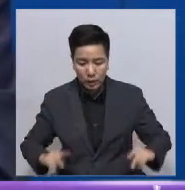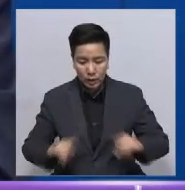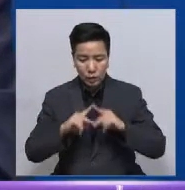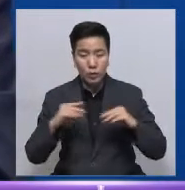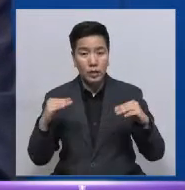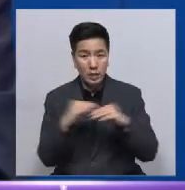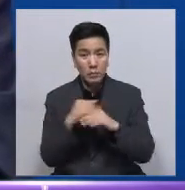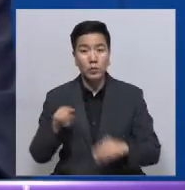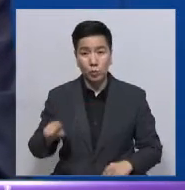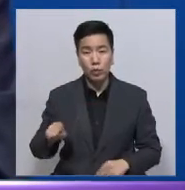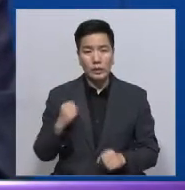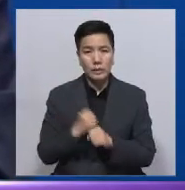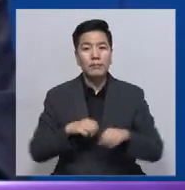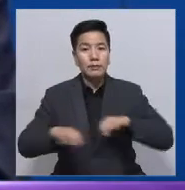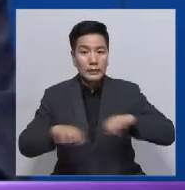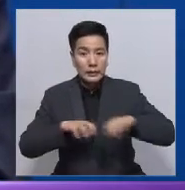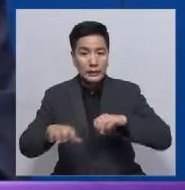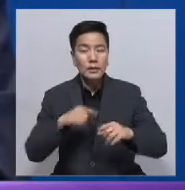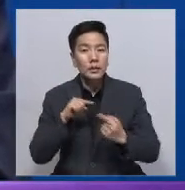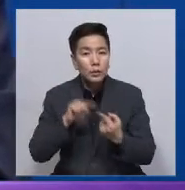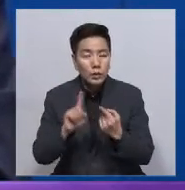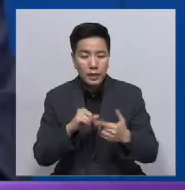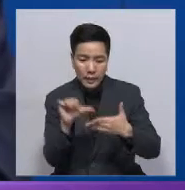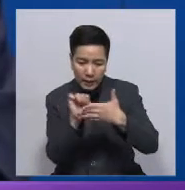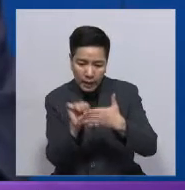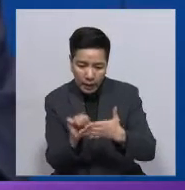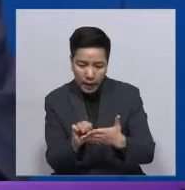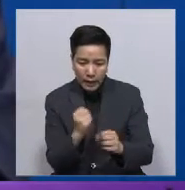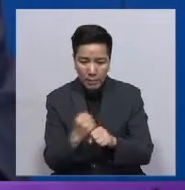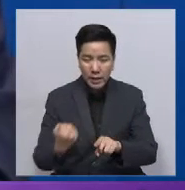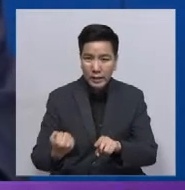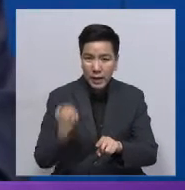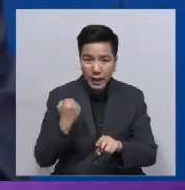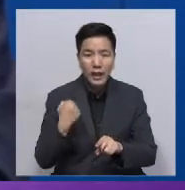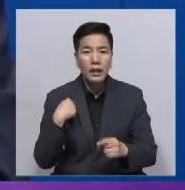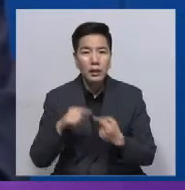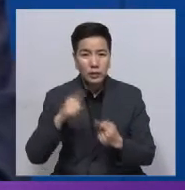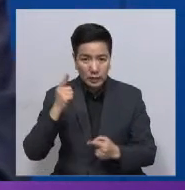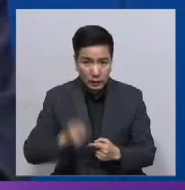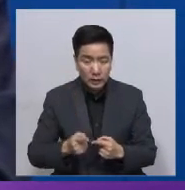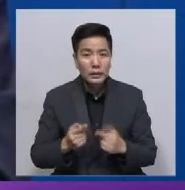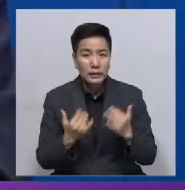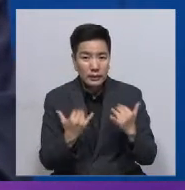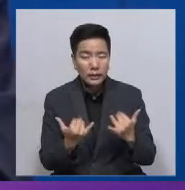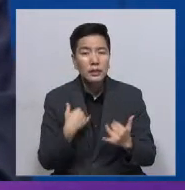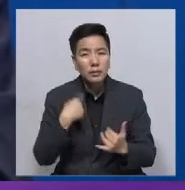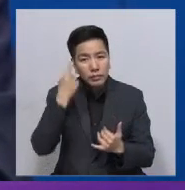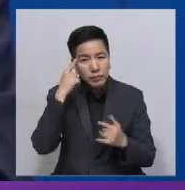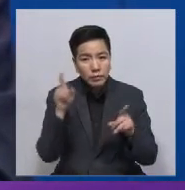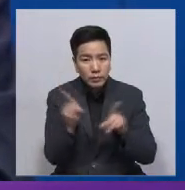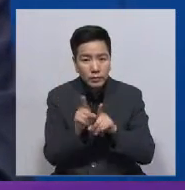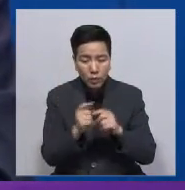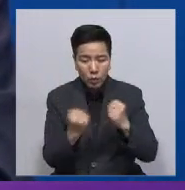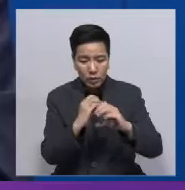คมเขากำลังรีบดำเนินการในการที่จะปรับปรุงให้มันแข็งแรงให้มันนั่นขึ้นนะแต่ว่าก็จะในเรื่อง